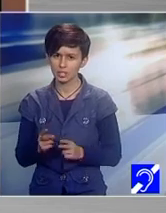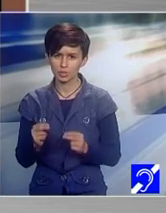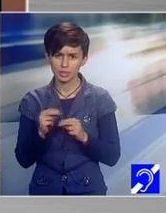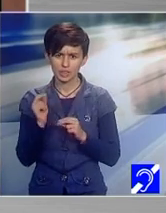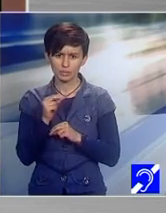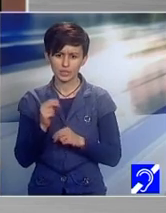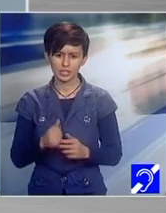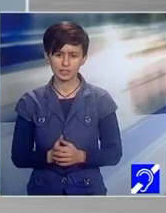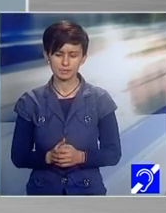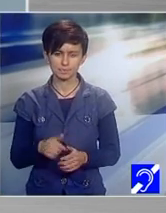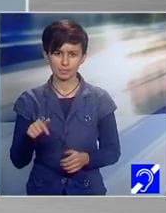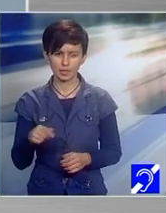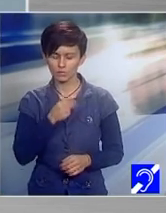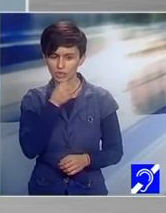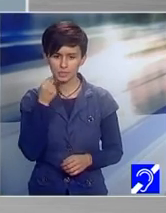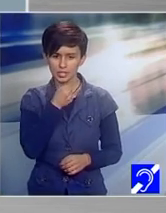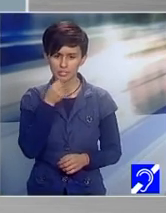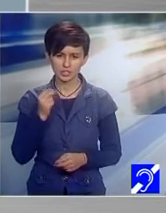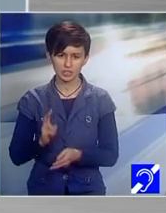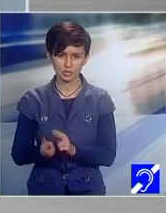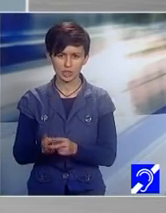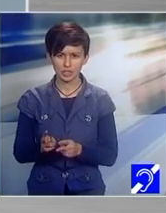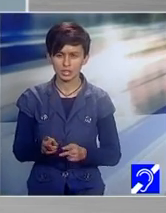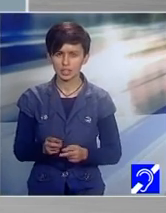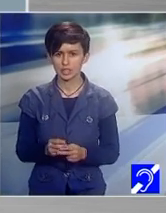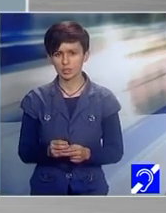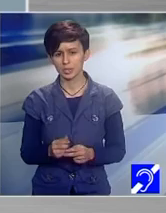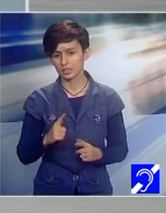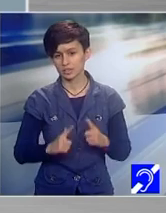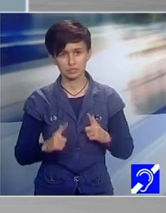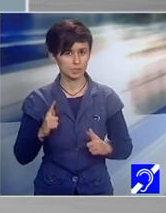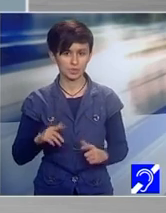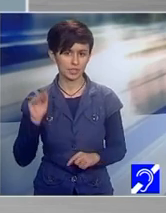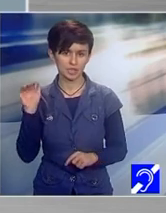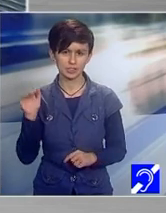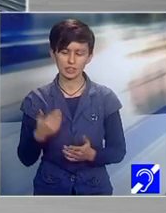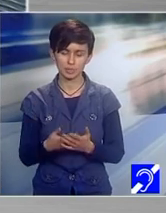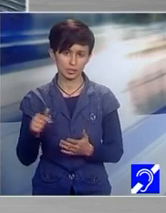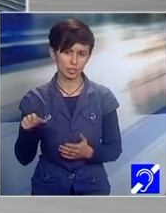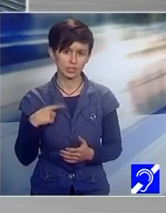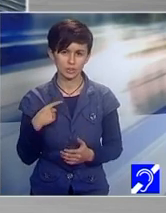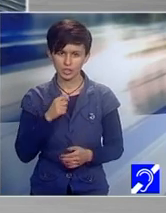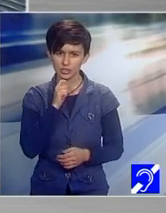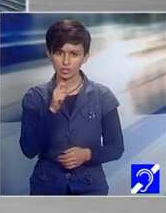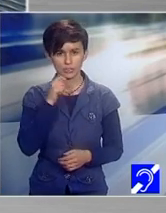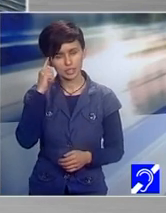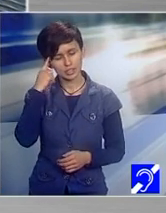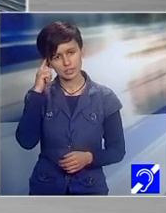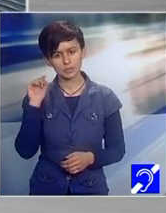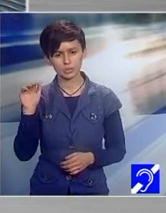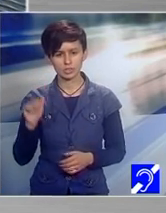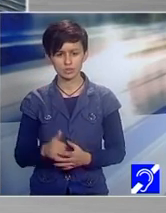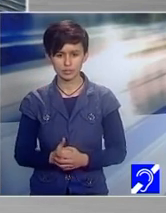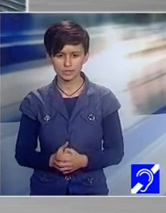Ai beneficiat de un tratament preferențial, fiindcă lumea se întreabă, e jurnalist, e cunoscut. Toți la fel. Acolo